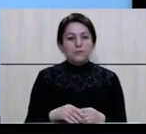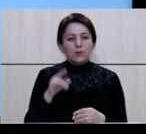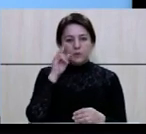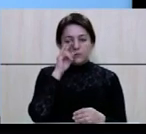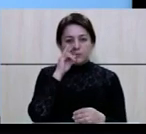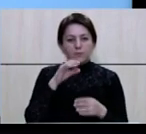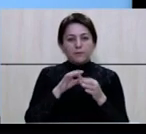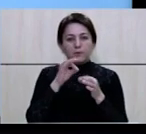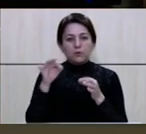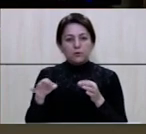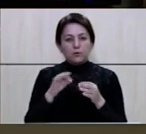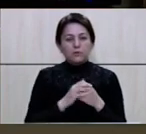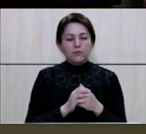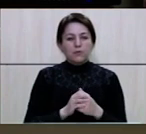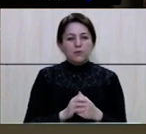Samarqand viloyati